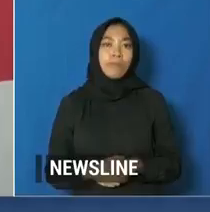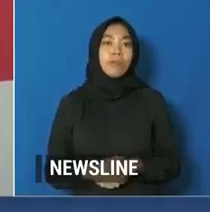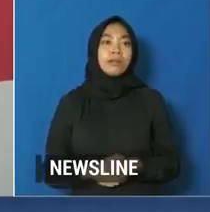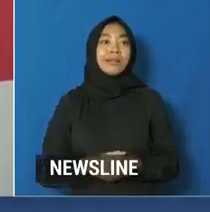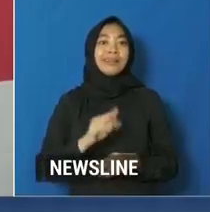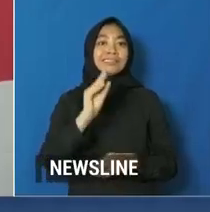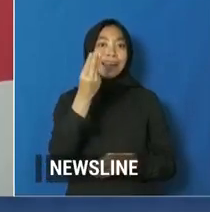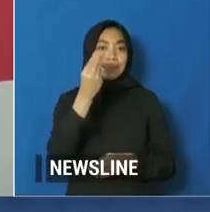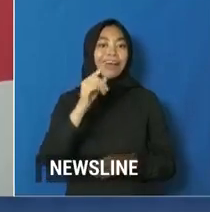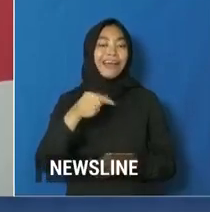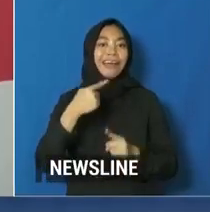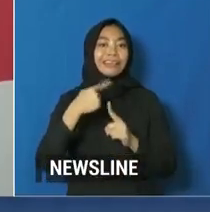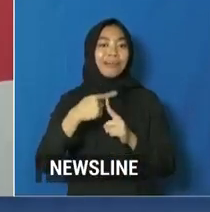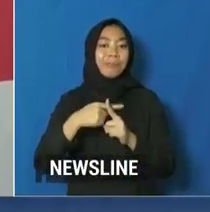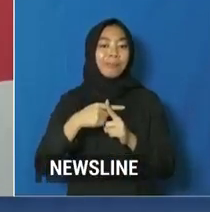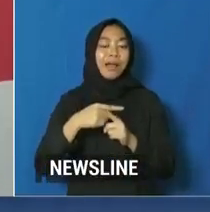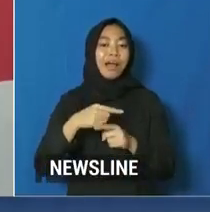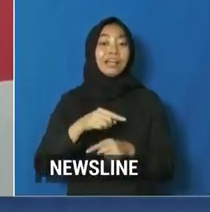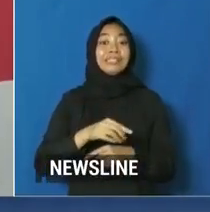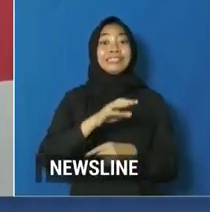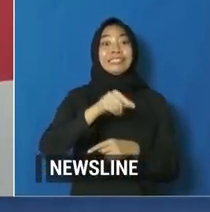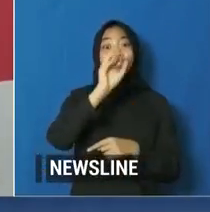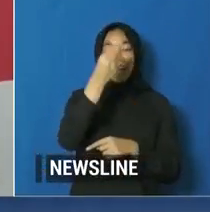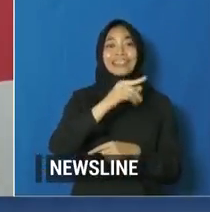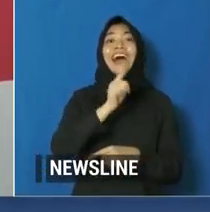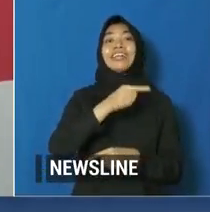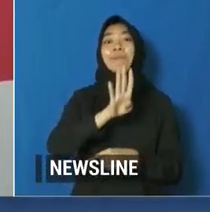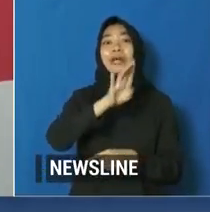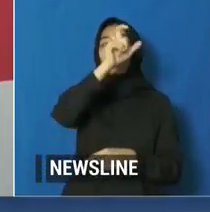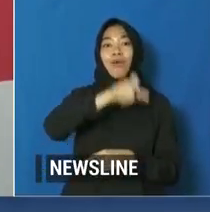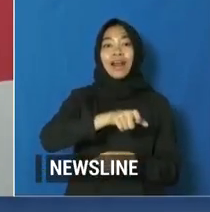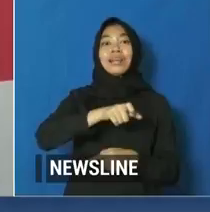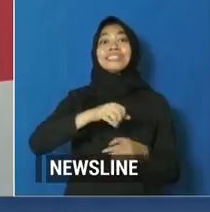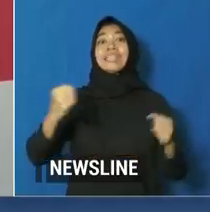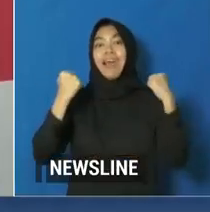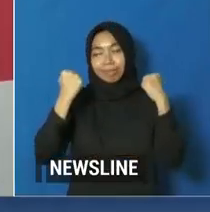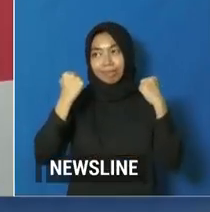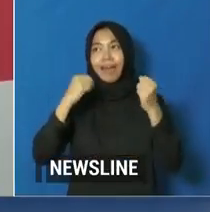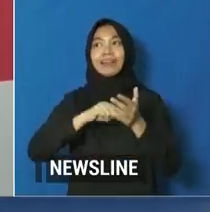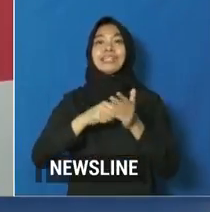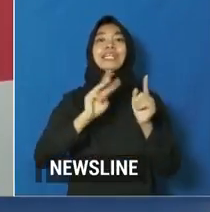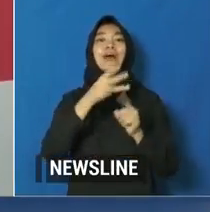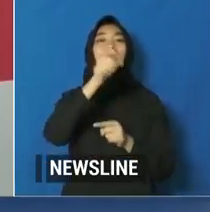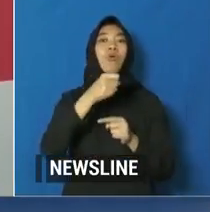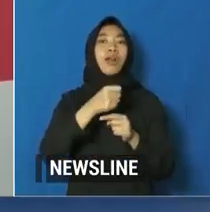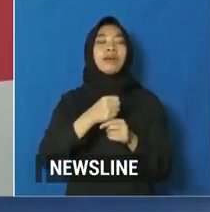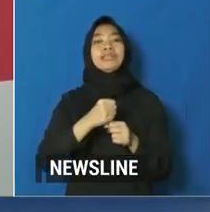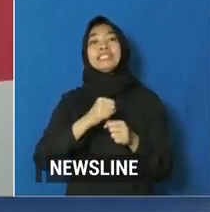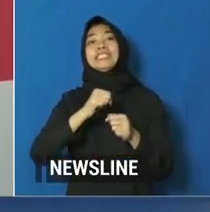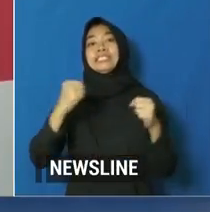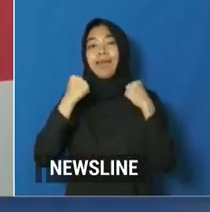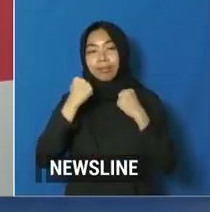Jakarta bertambah 4 orang yang dinyatakan sembuh, sehingga totalnya menjadi 13. Kemudian